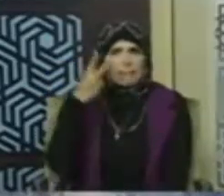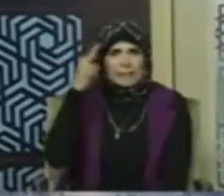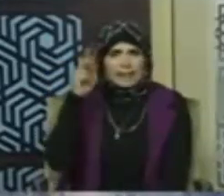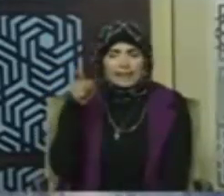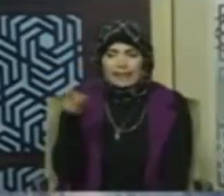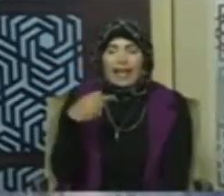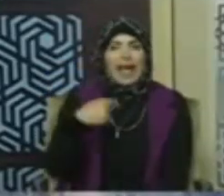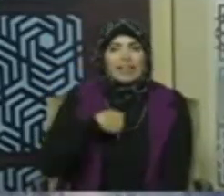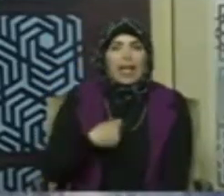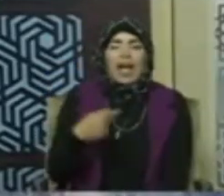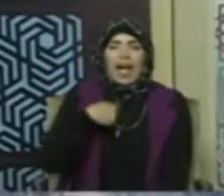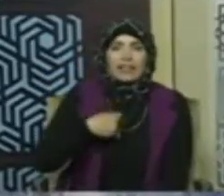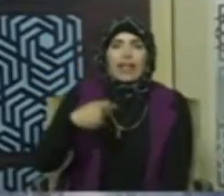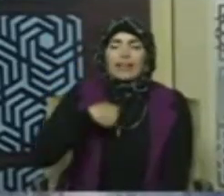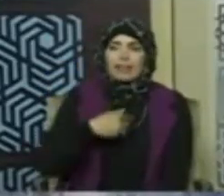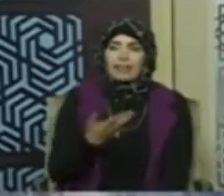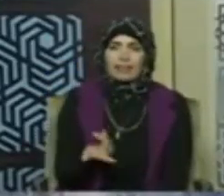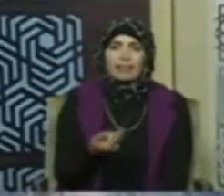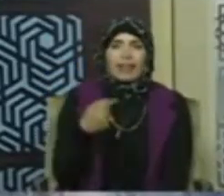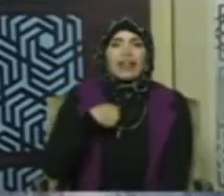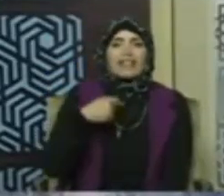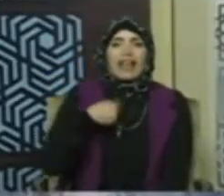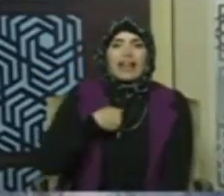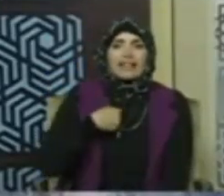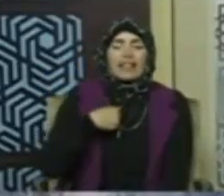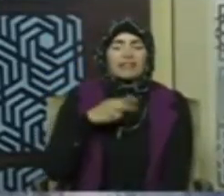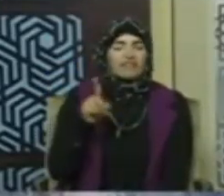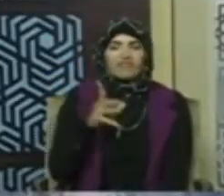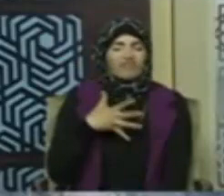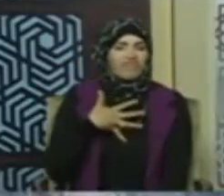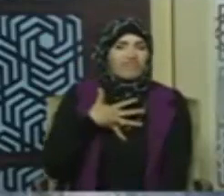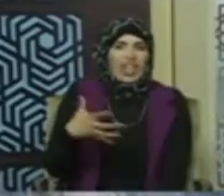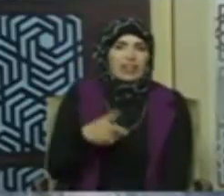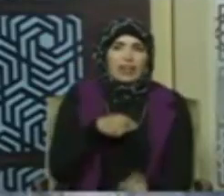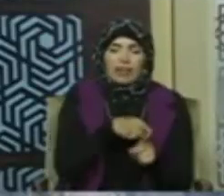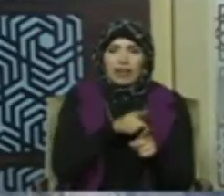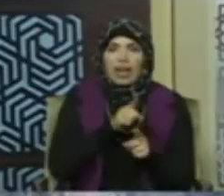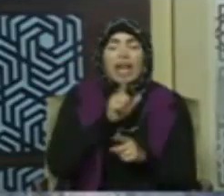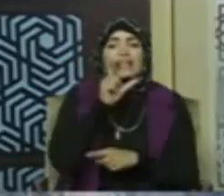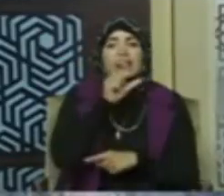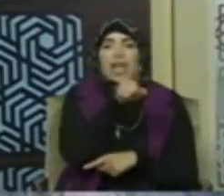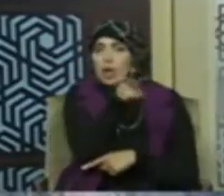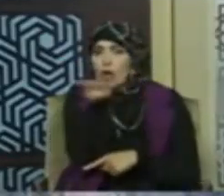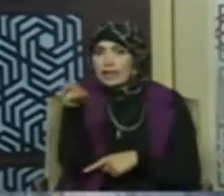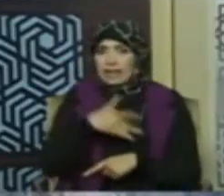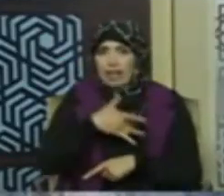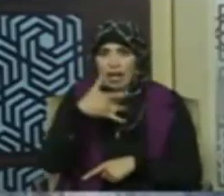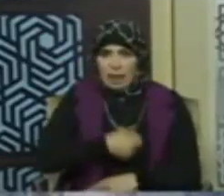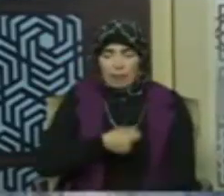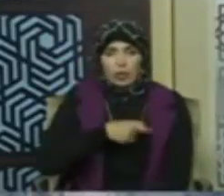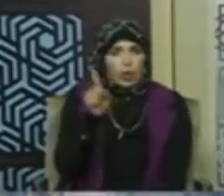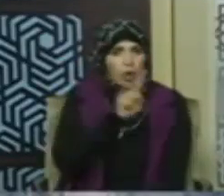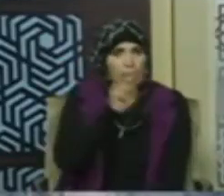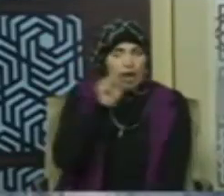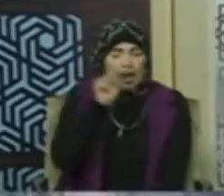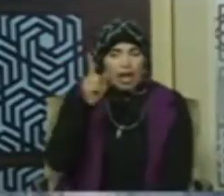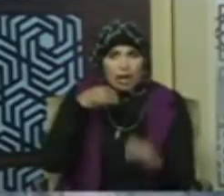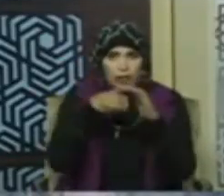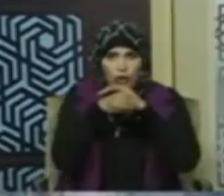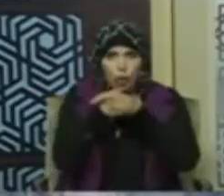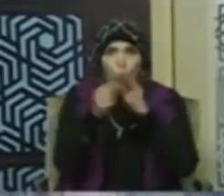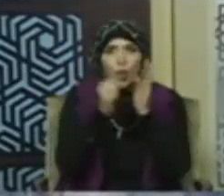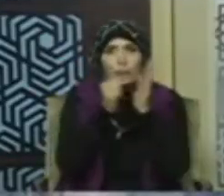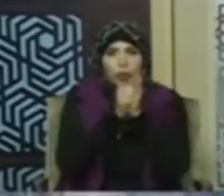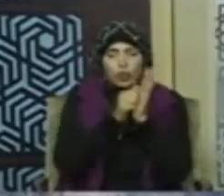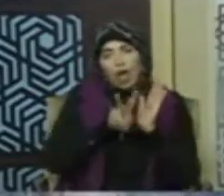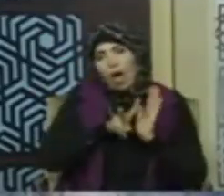أنا أنا كأنه كره ذلك. يا أيها الذين آمنوا لا تدخلوا